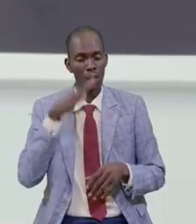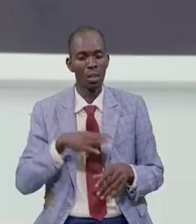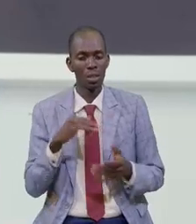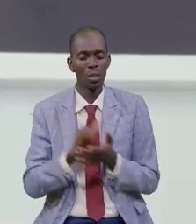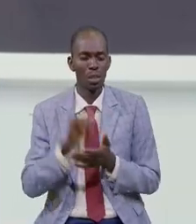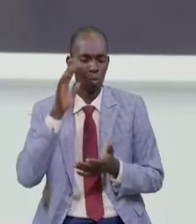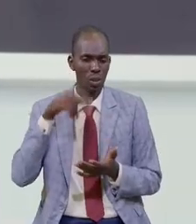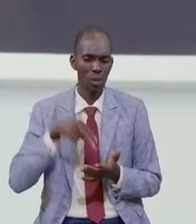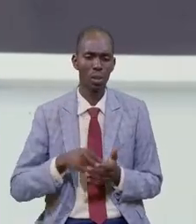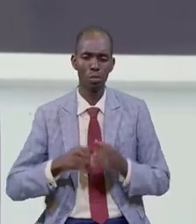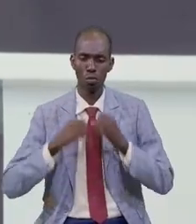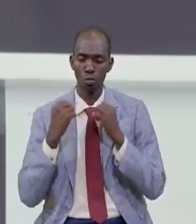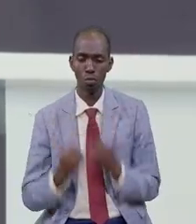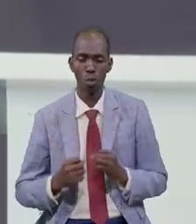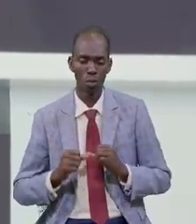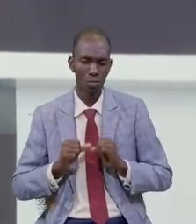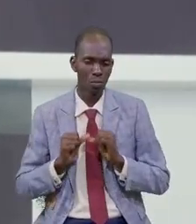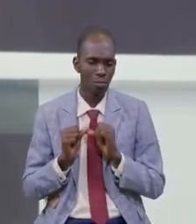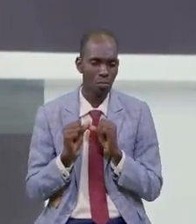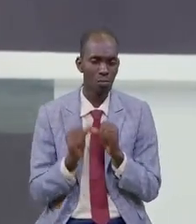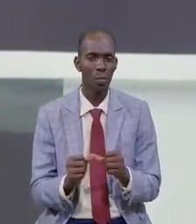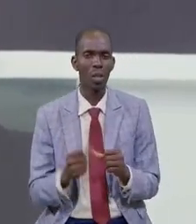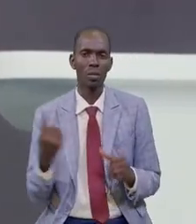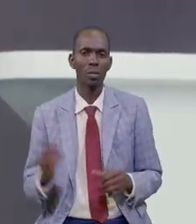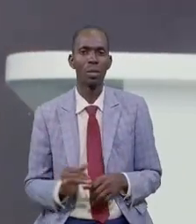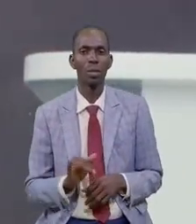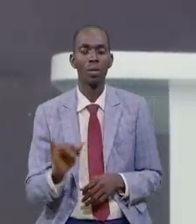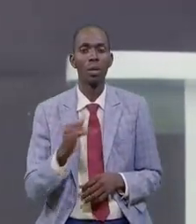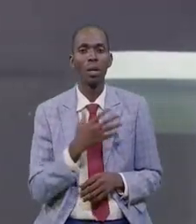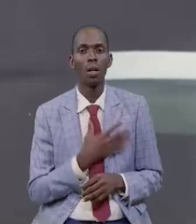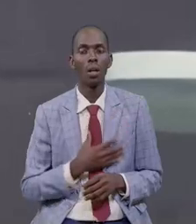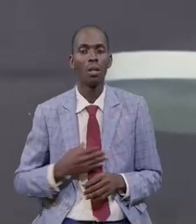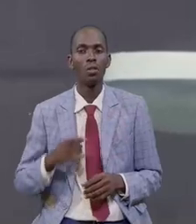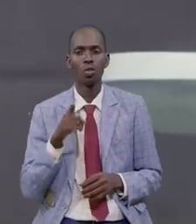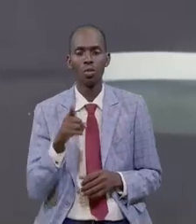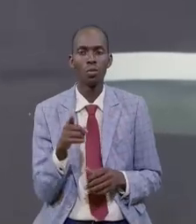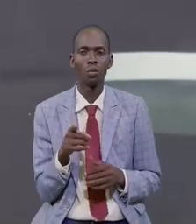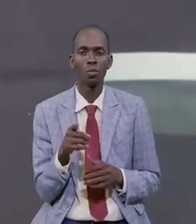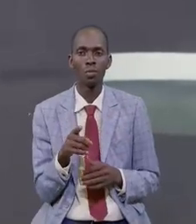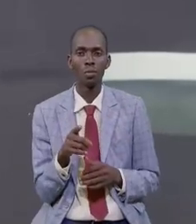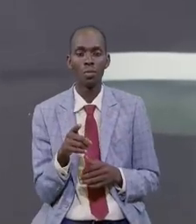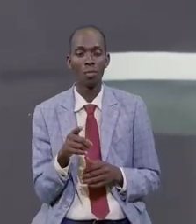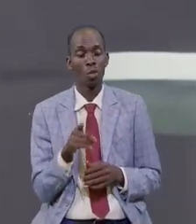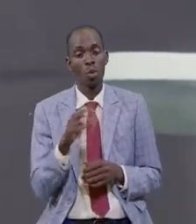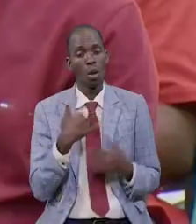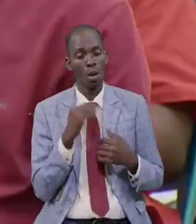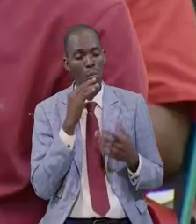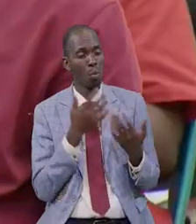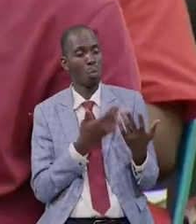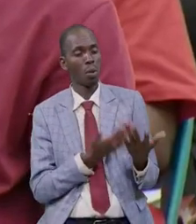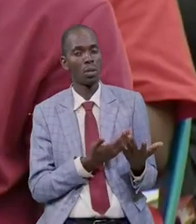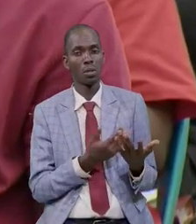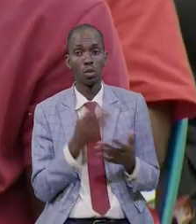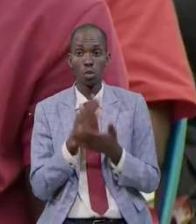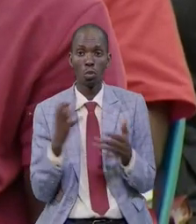jeune fille qui peut tenir pour toujours et j'étais là Marie n'est pas venue et